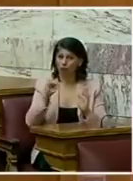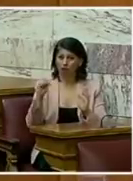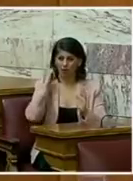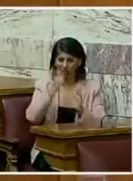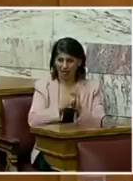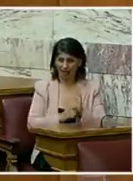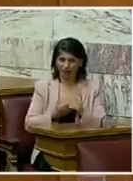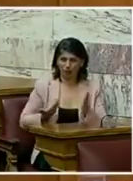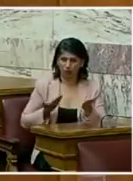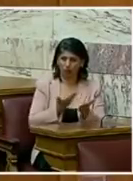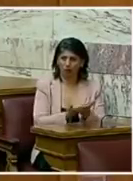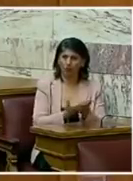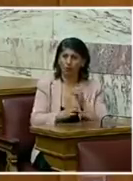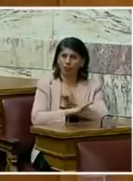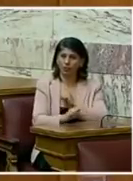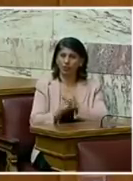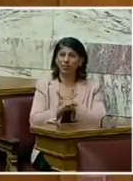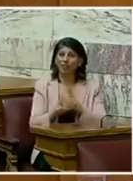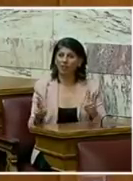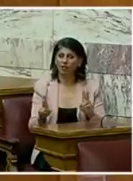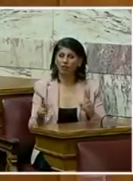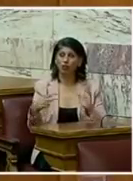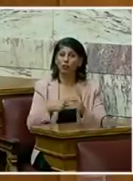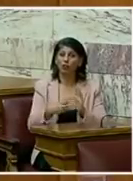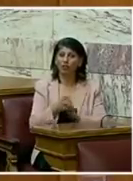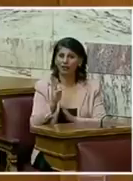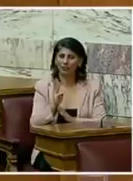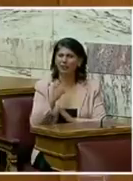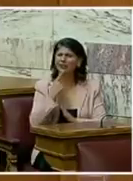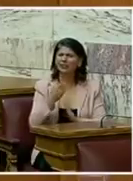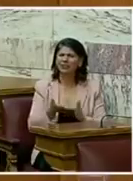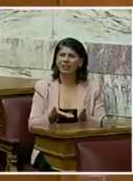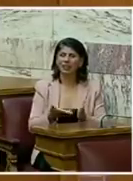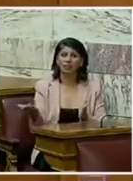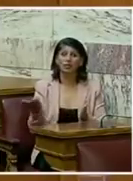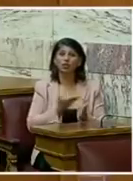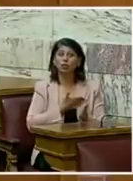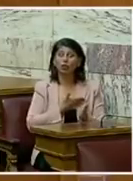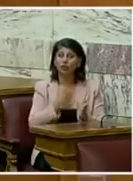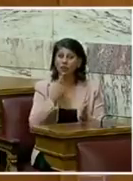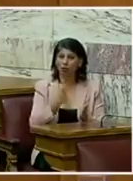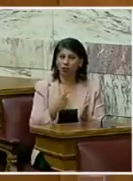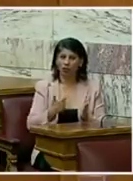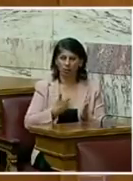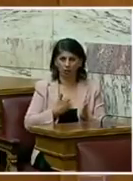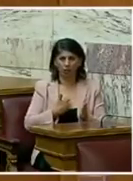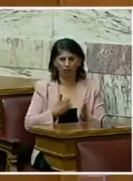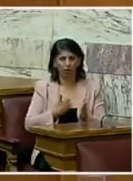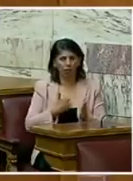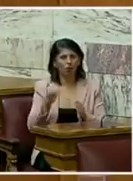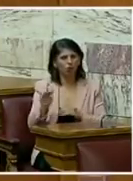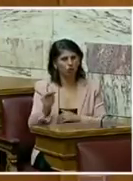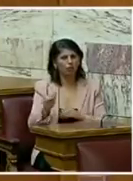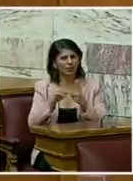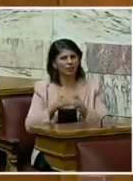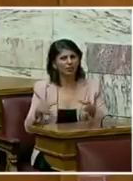Κοινοβούλιο ως Γενικός Γραμματέας Διαφάνειας το 2013. Και τι λέει, λέει κάτι συγκλονιστικό, το οποίο εγώ ο ίδιος ερώτησα στην Εξεταστική Επιτροπή για την Υγεία για